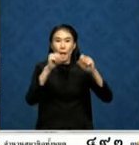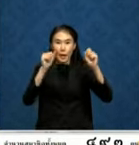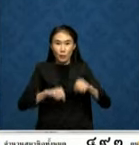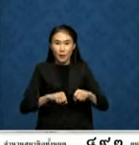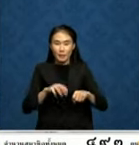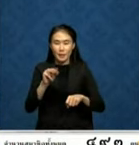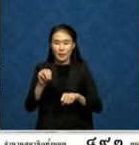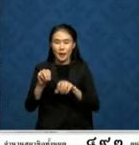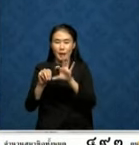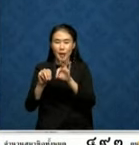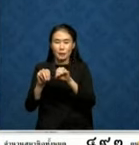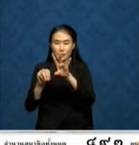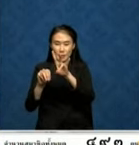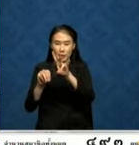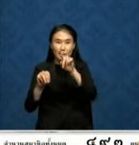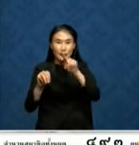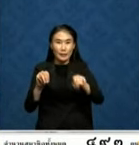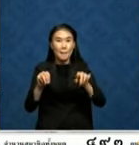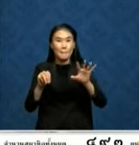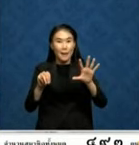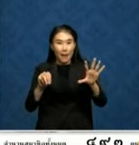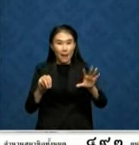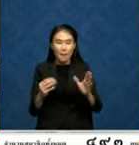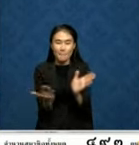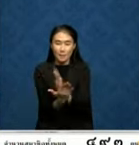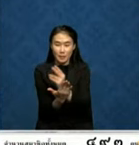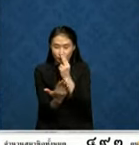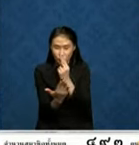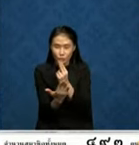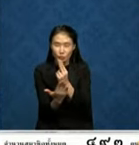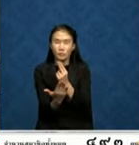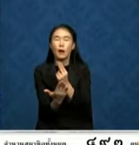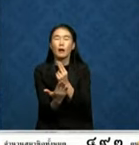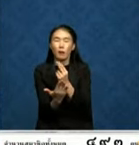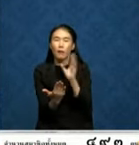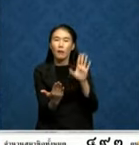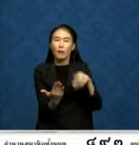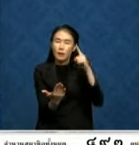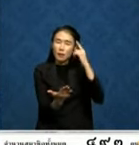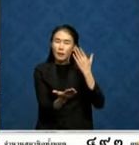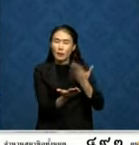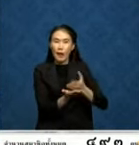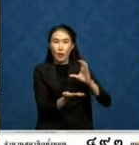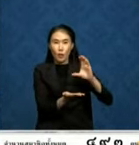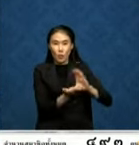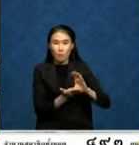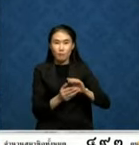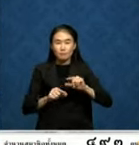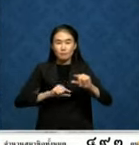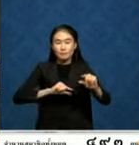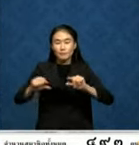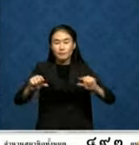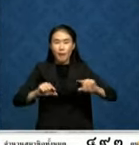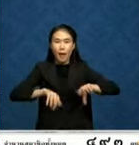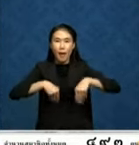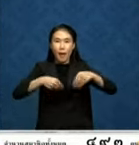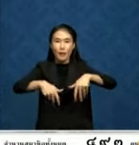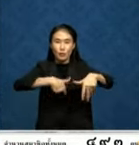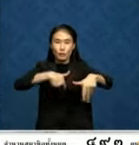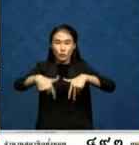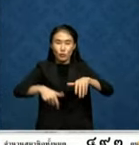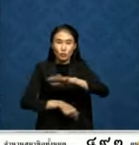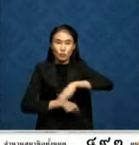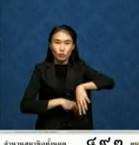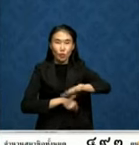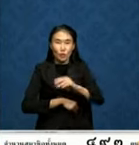ตรา 97/5 ซึ่งเข้าใจว่าเป็นเรื่องของการที่จะให้เงินงบประมาณในการทำความเข้าใจกับพี่น้องประชาชนนะครับ